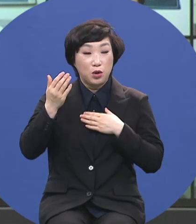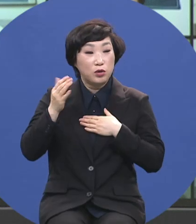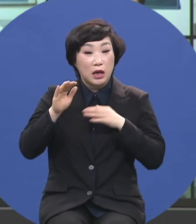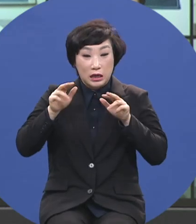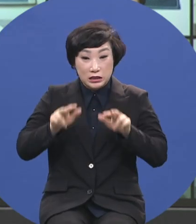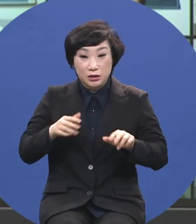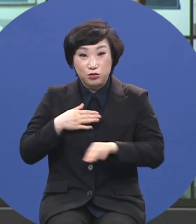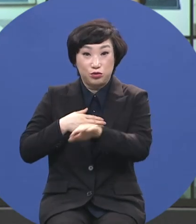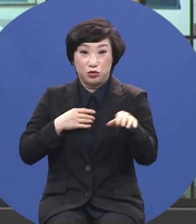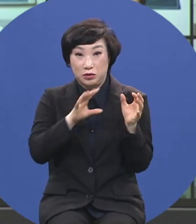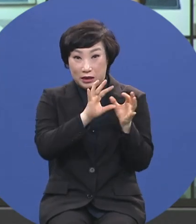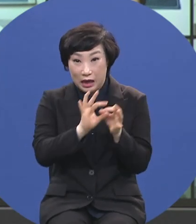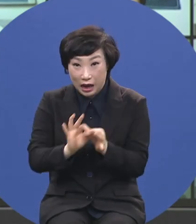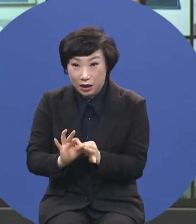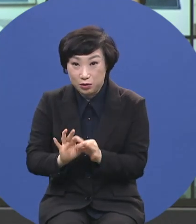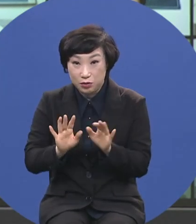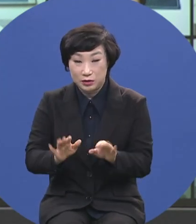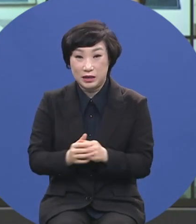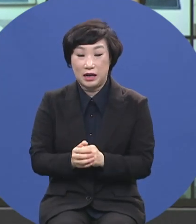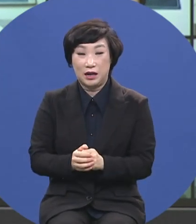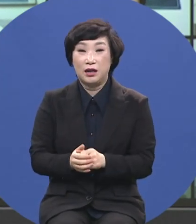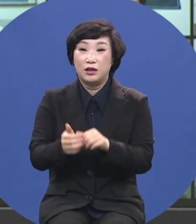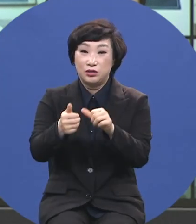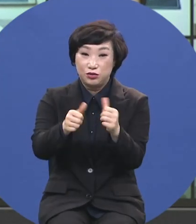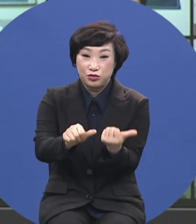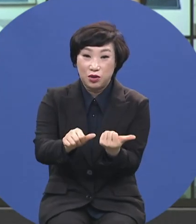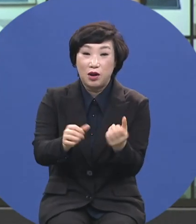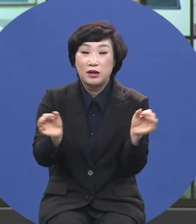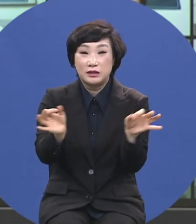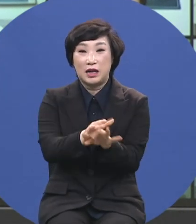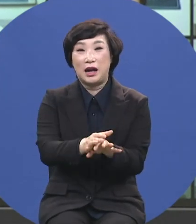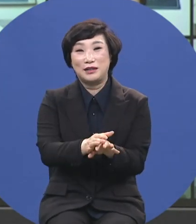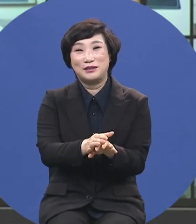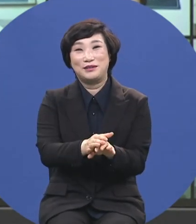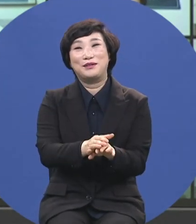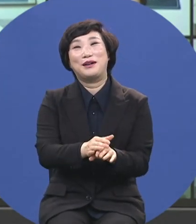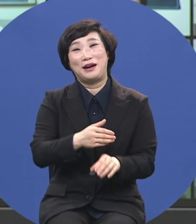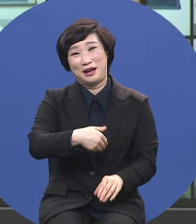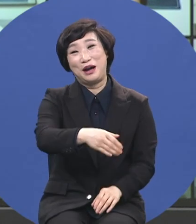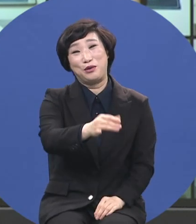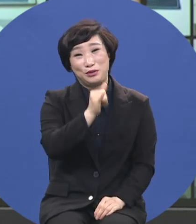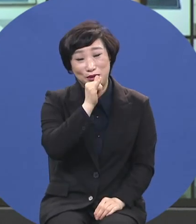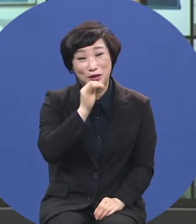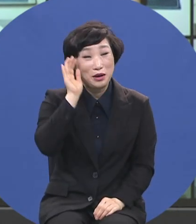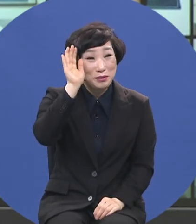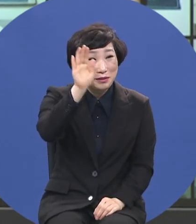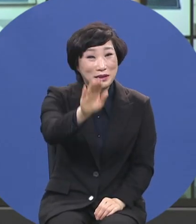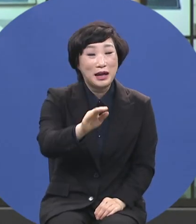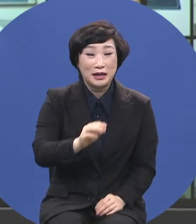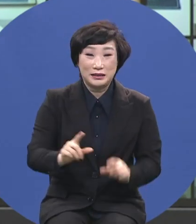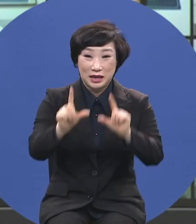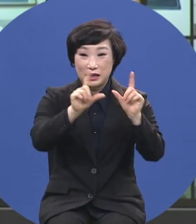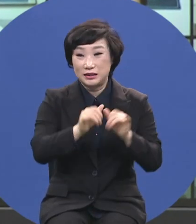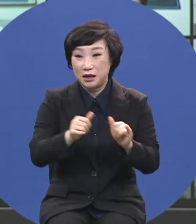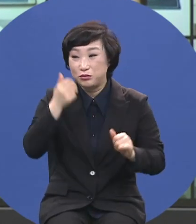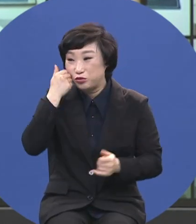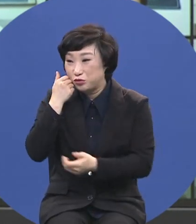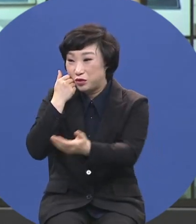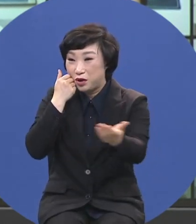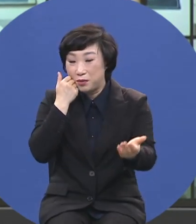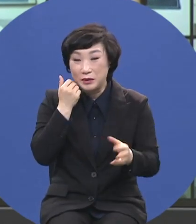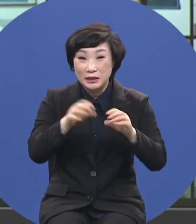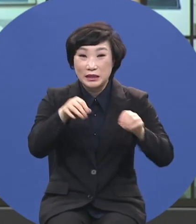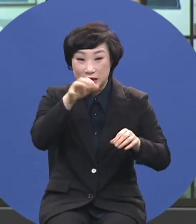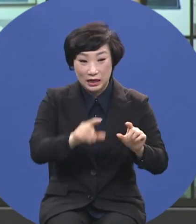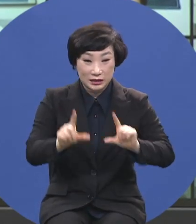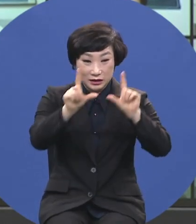지금 계속해서 죽어 사라져 가고 있으며 미래를 살아갈 사람들도 이